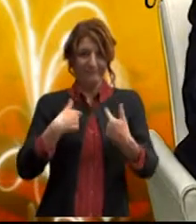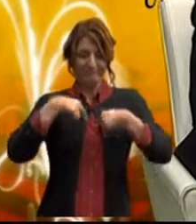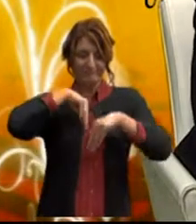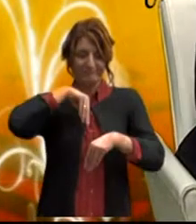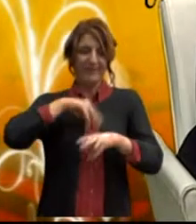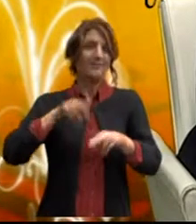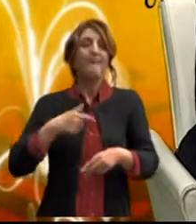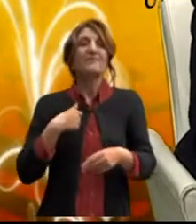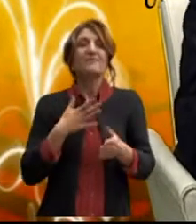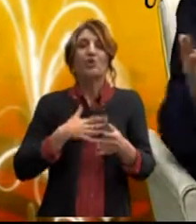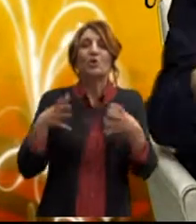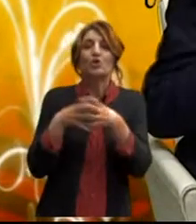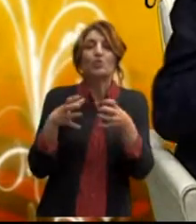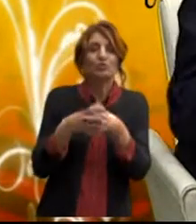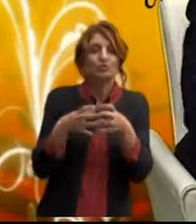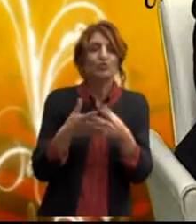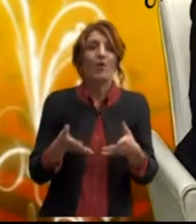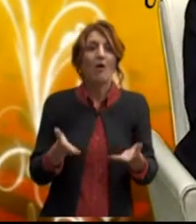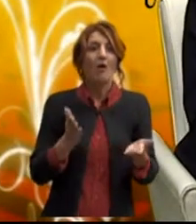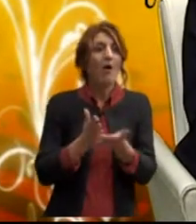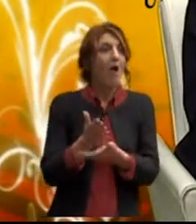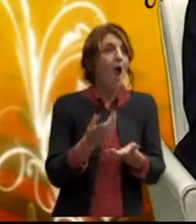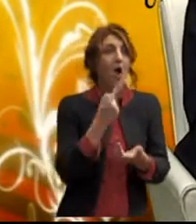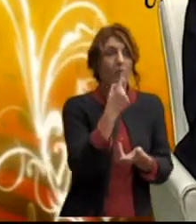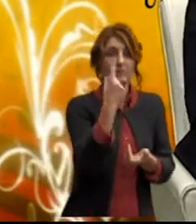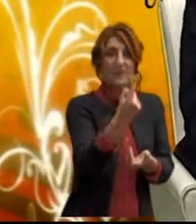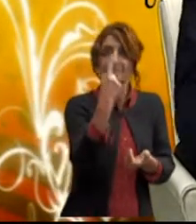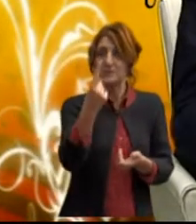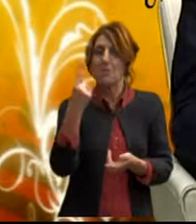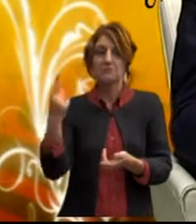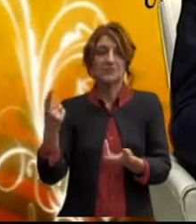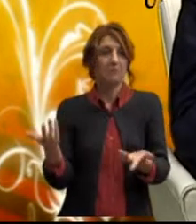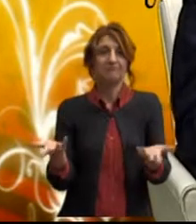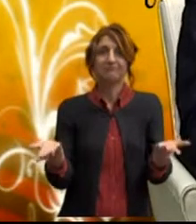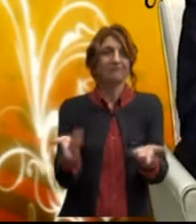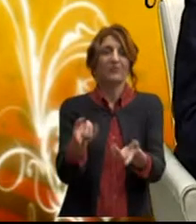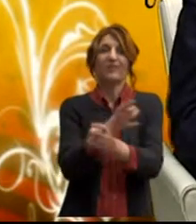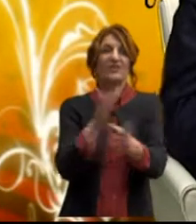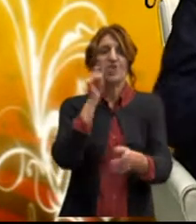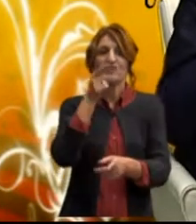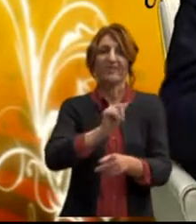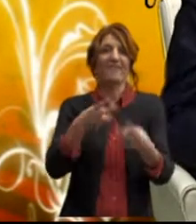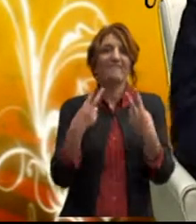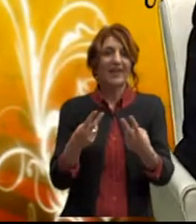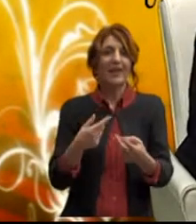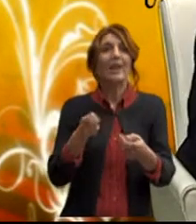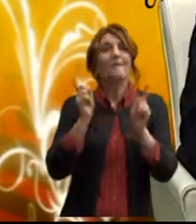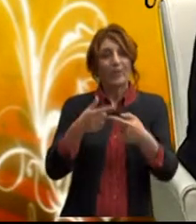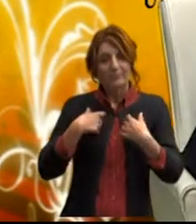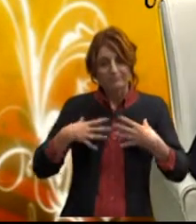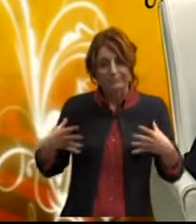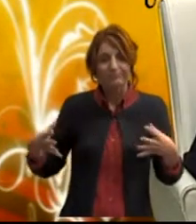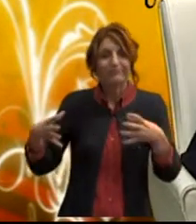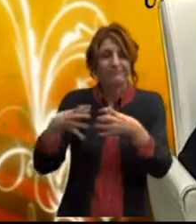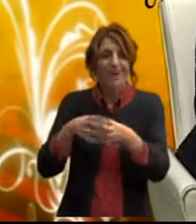smo društvena bića. U ostalom, šta bi bilo tko od nas kao pojedinac značio? Ništa, dakle. Apsolutno ništa. Mi smo upravo toj